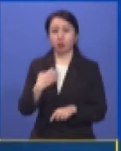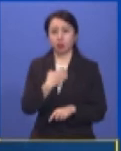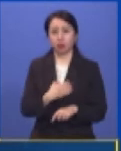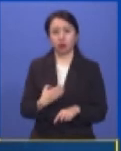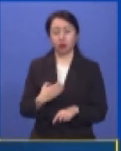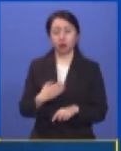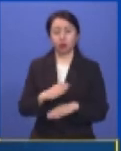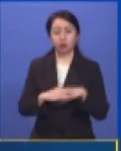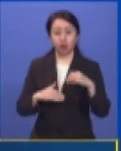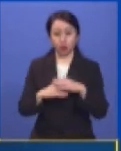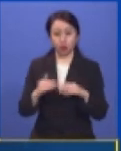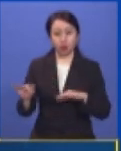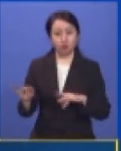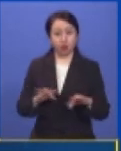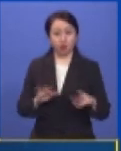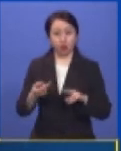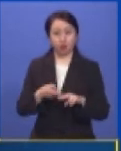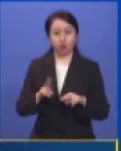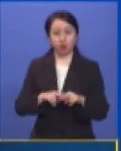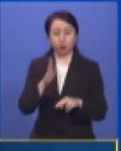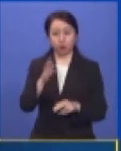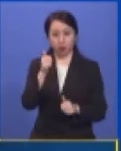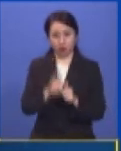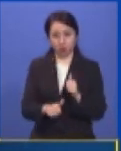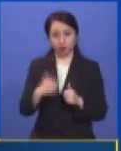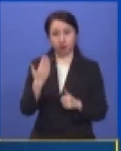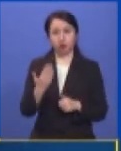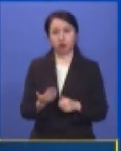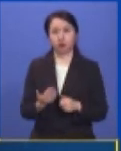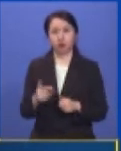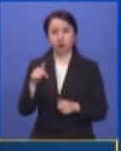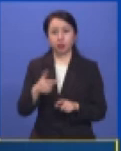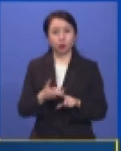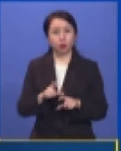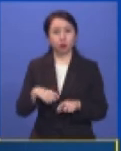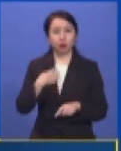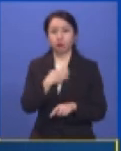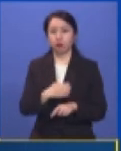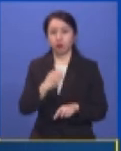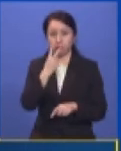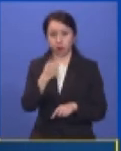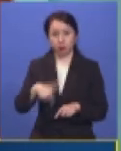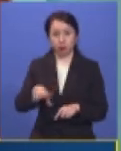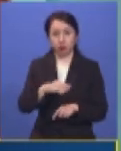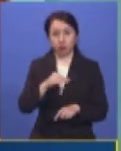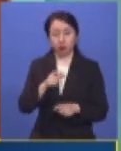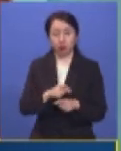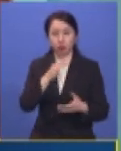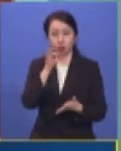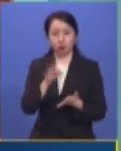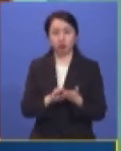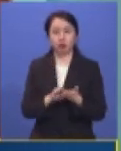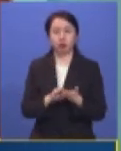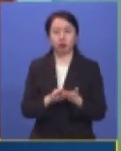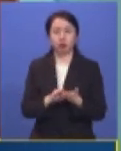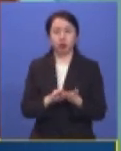важное политическое мероприятие, которое касается каждого. Здесь очень важно проявить гражданскую ответственность. Непосредственно